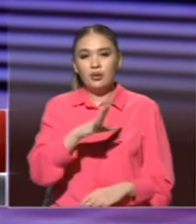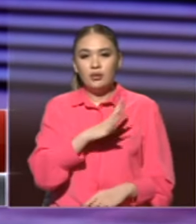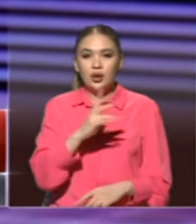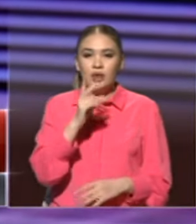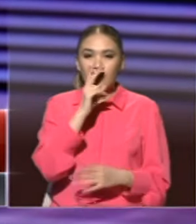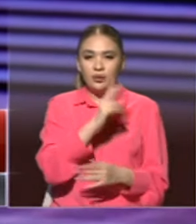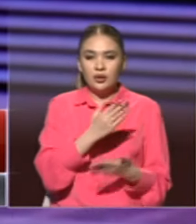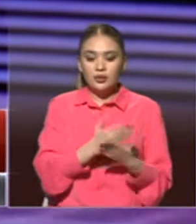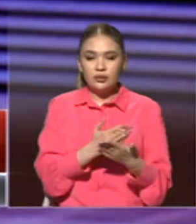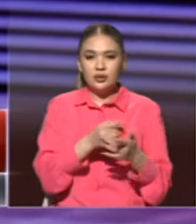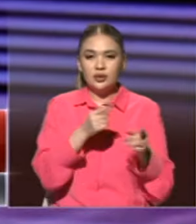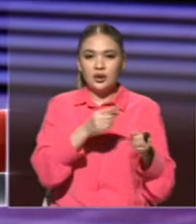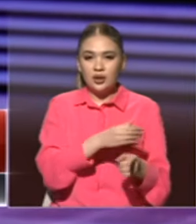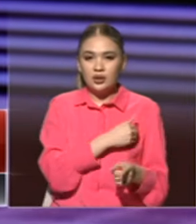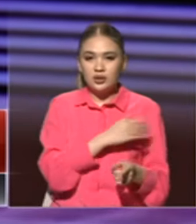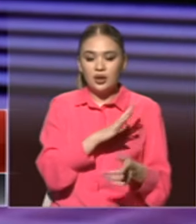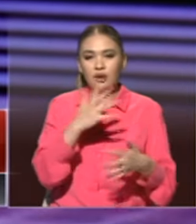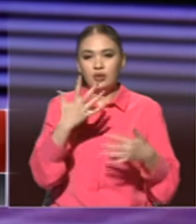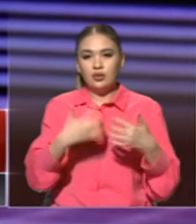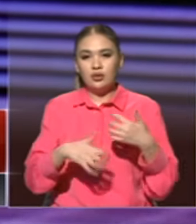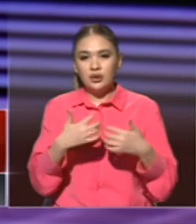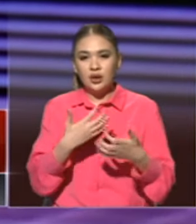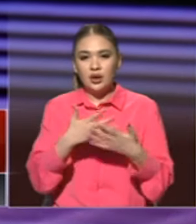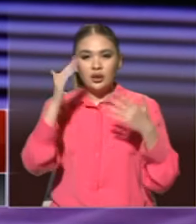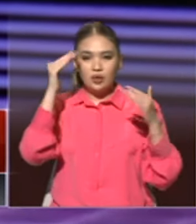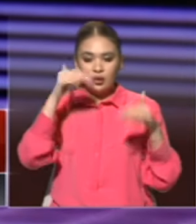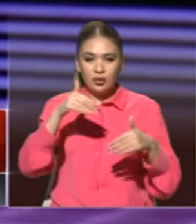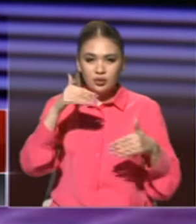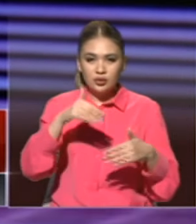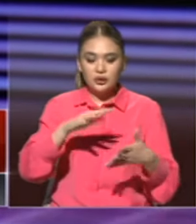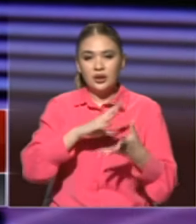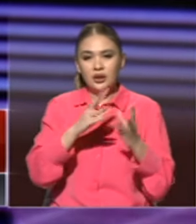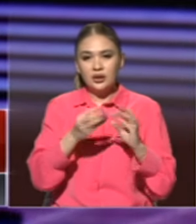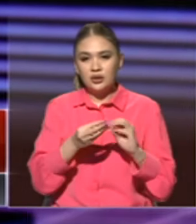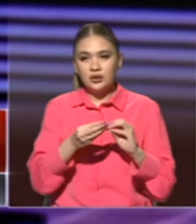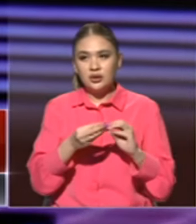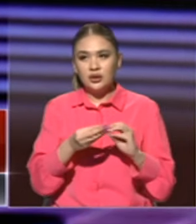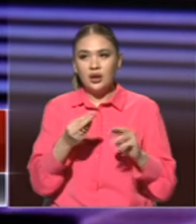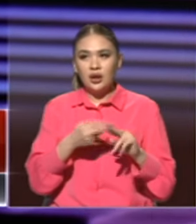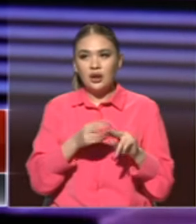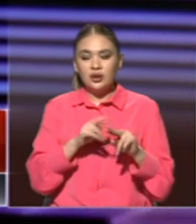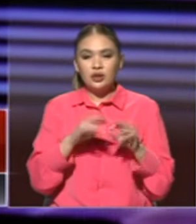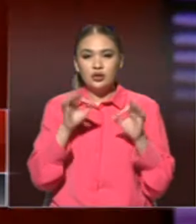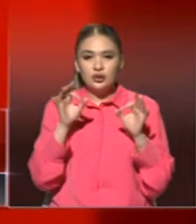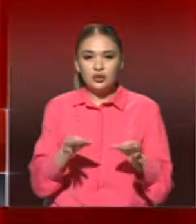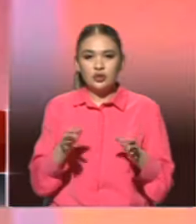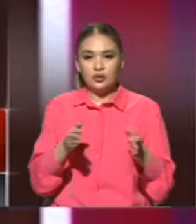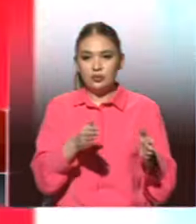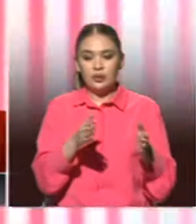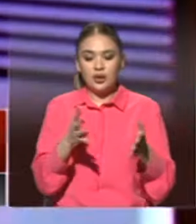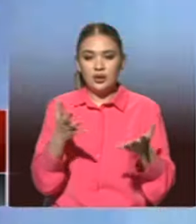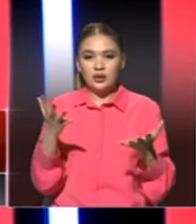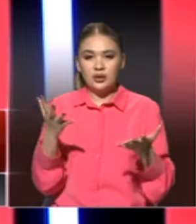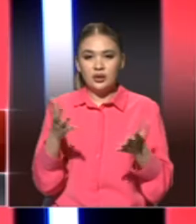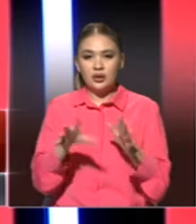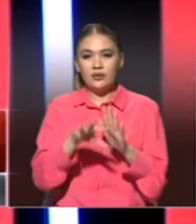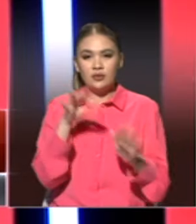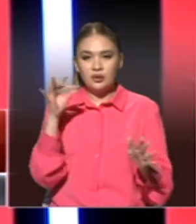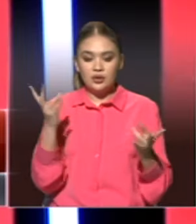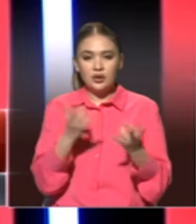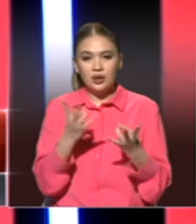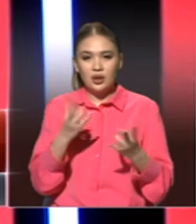әлде орта білім аласың ба, әлде негізгі білім бітіріп, колледжге барасың ба деп дұрыс ақыл беру керек. Ата-ананың өзі,